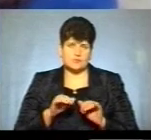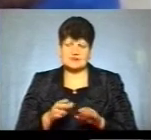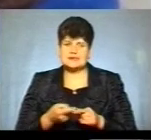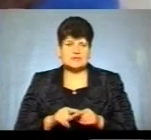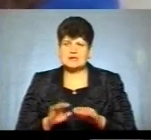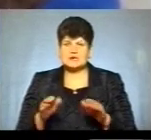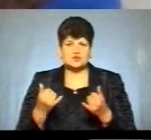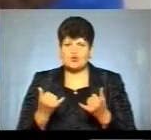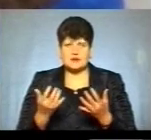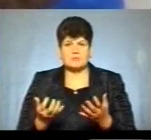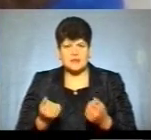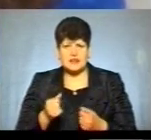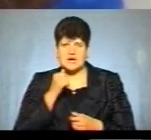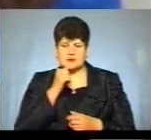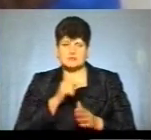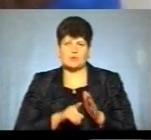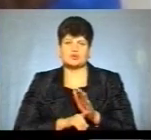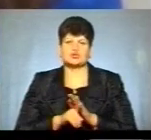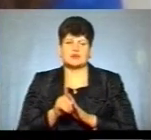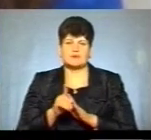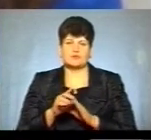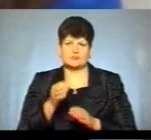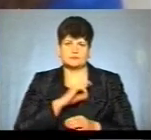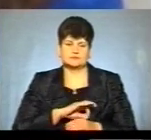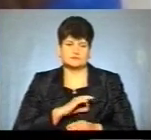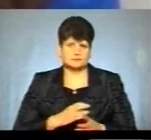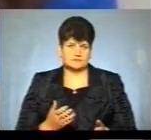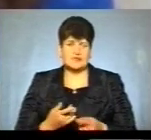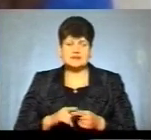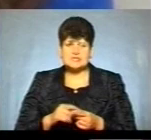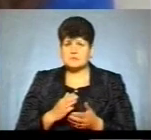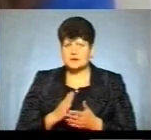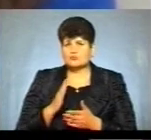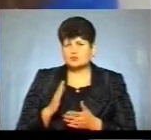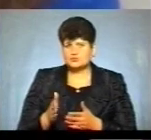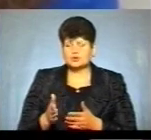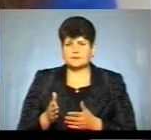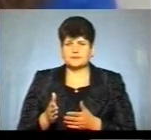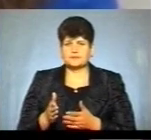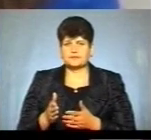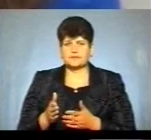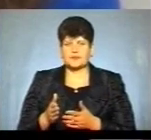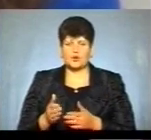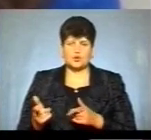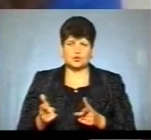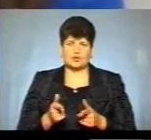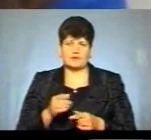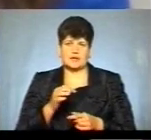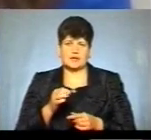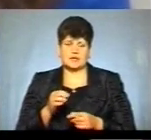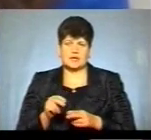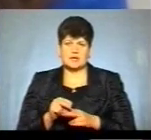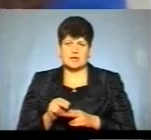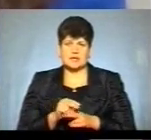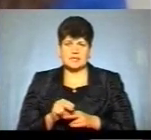ми прийняли, а завтра вже ми його починаємо вживати. І це мають бути, як я вже говорила, це мають бути готові лікарські засоби. Що це означає?